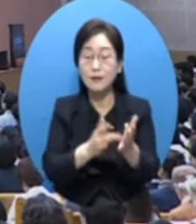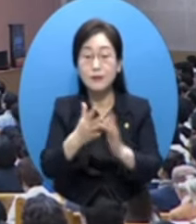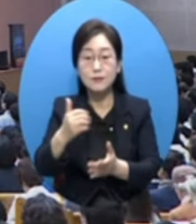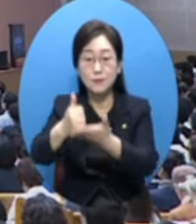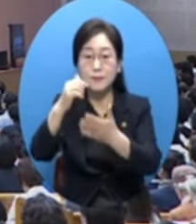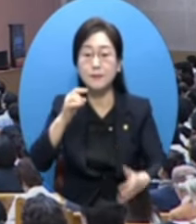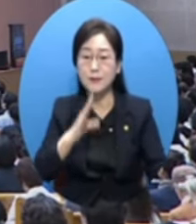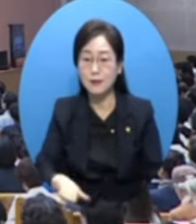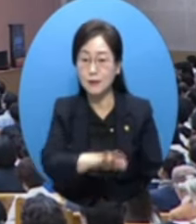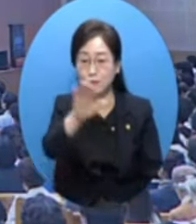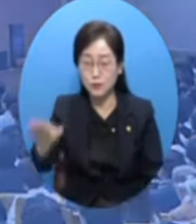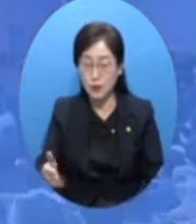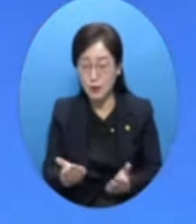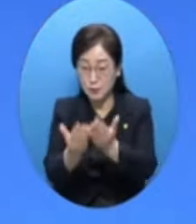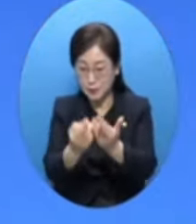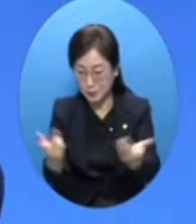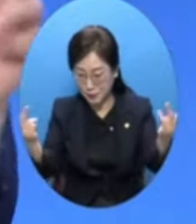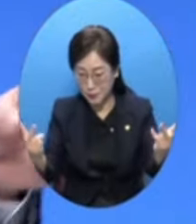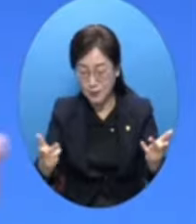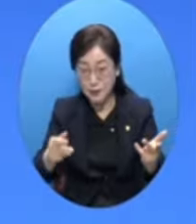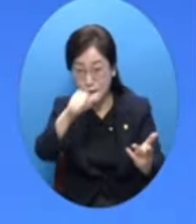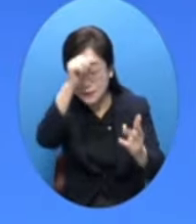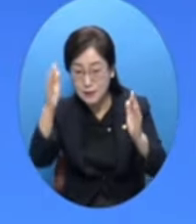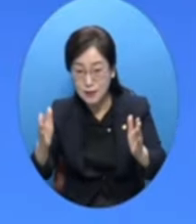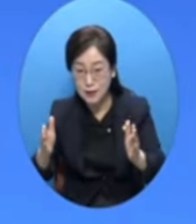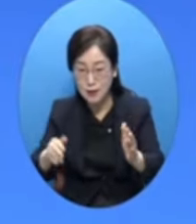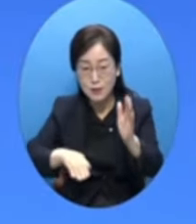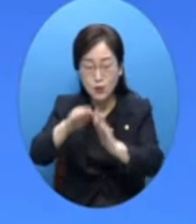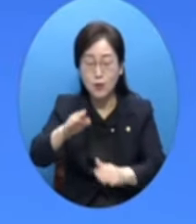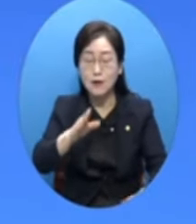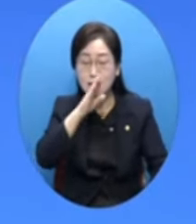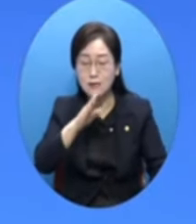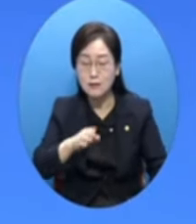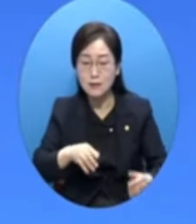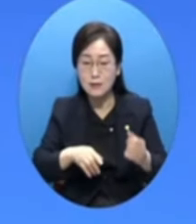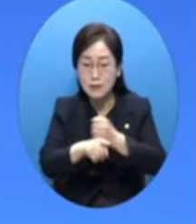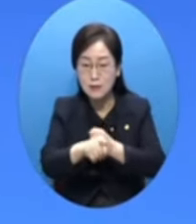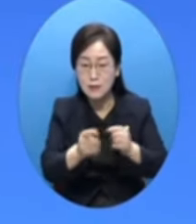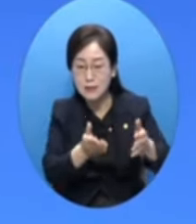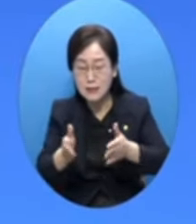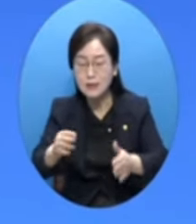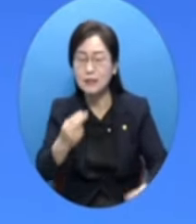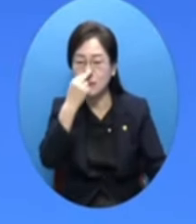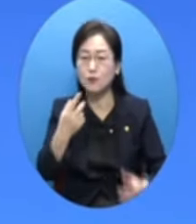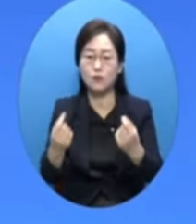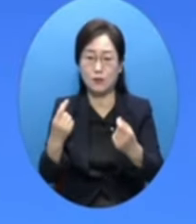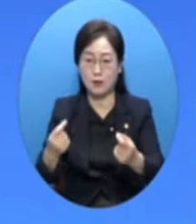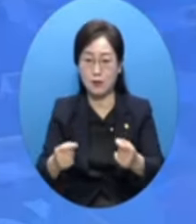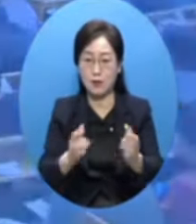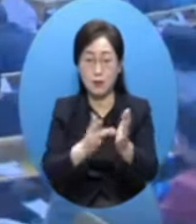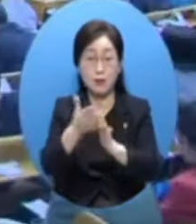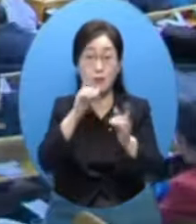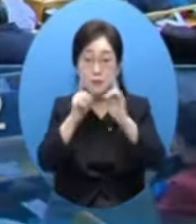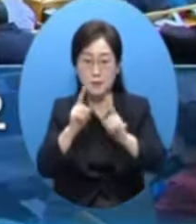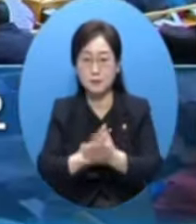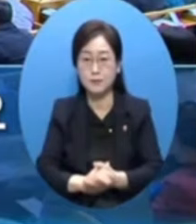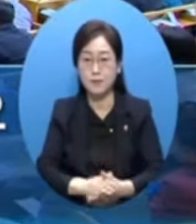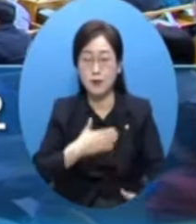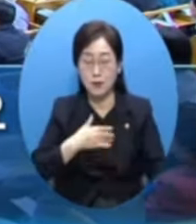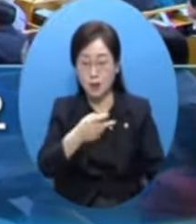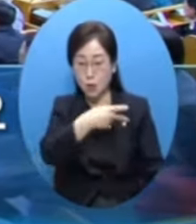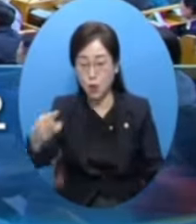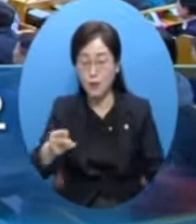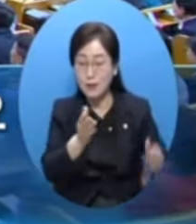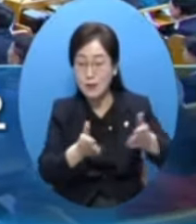예수님만이 우리 빈배 인생을 채울 수 있는 길이요 진리요 생명이 되시는 것입니다. 주님 말씀하십니다. 예수께서 이르시되 내가 곧